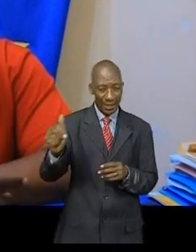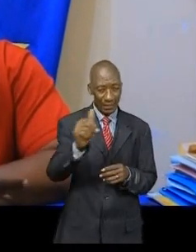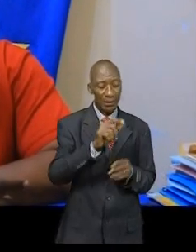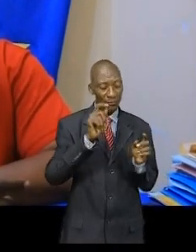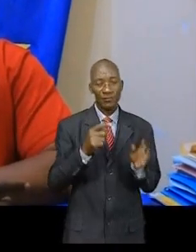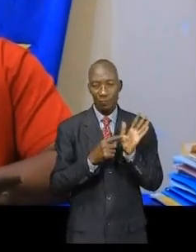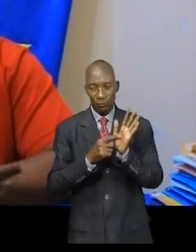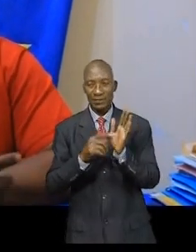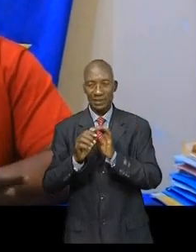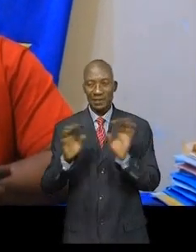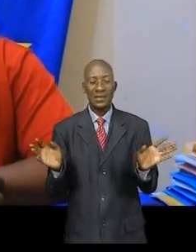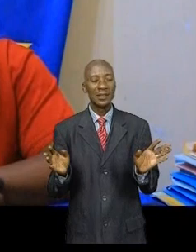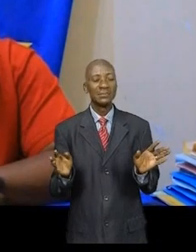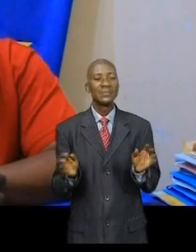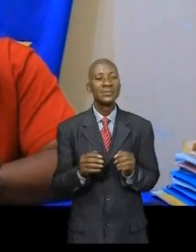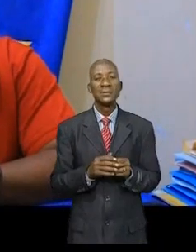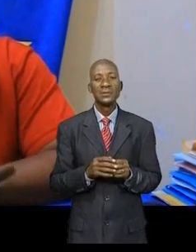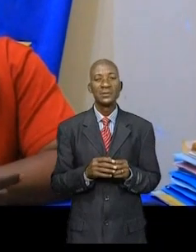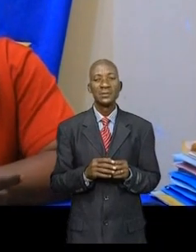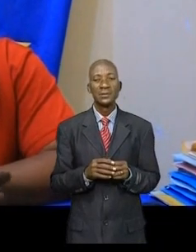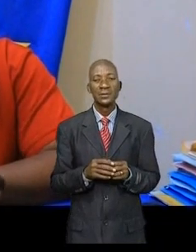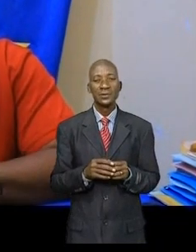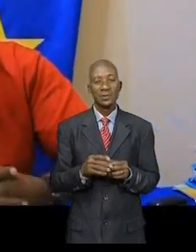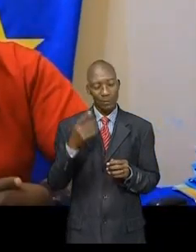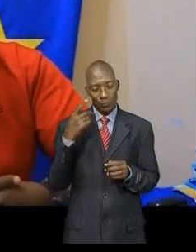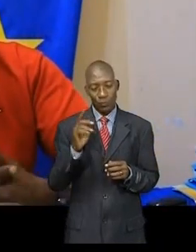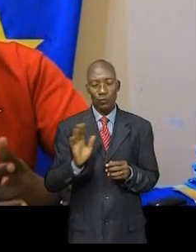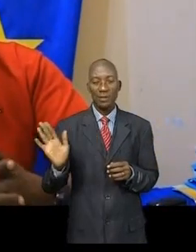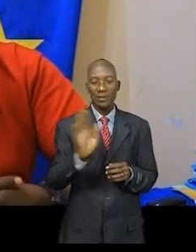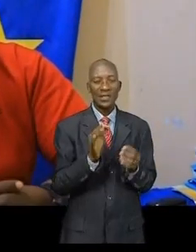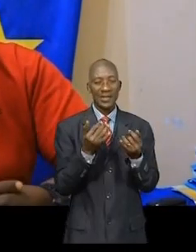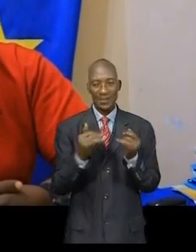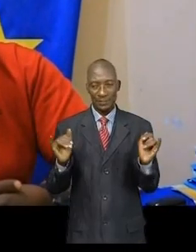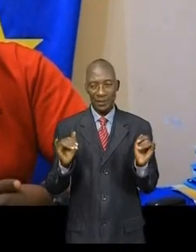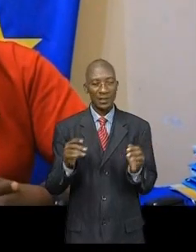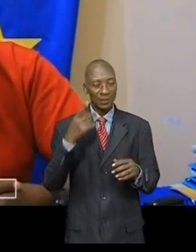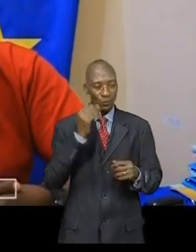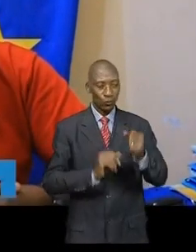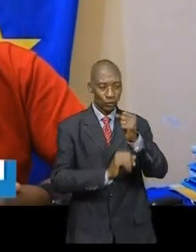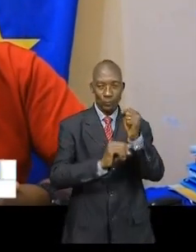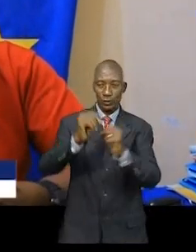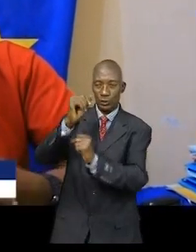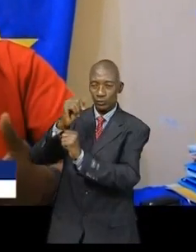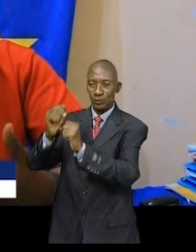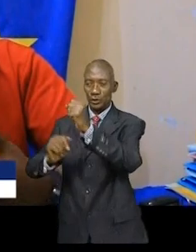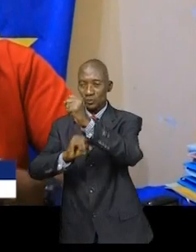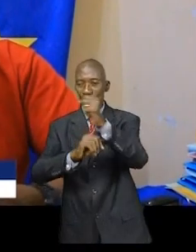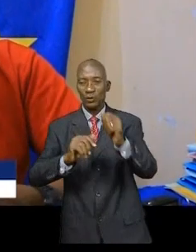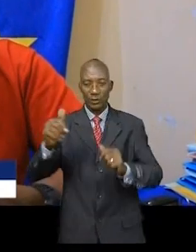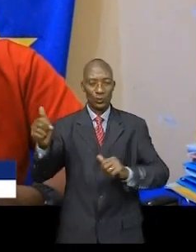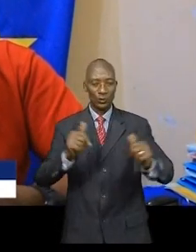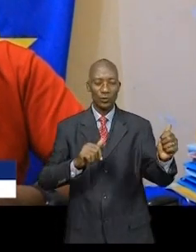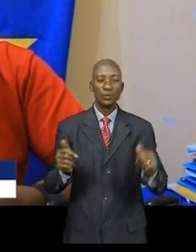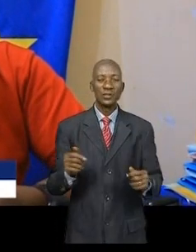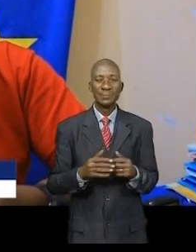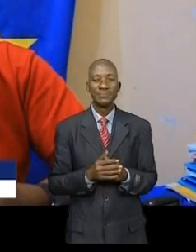souveraineté, leur indépendance à pouvoir supporter leur parti. Les mesures sont prises par l'autorité et nous,